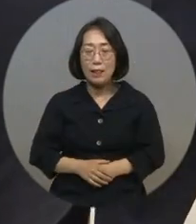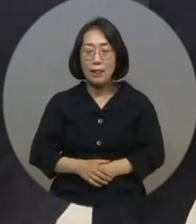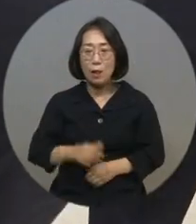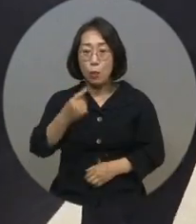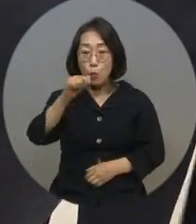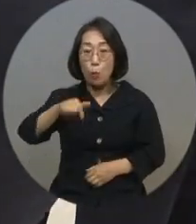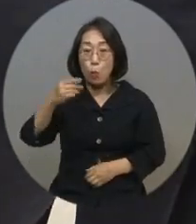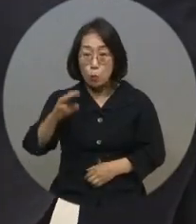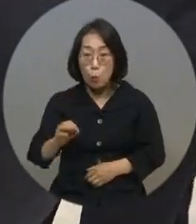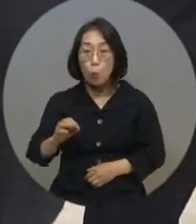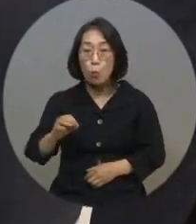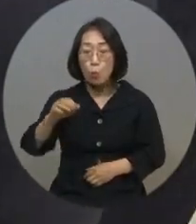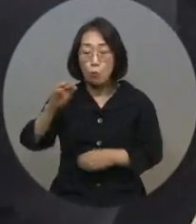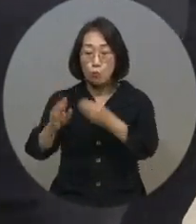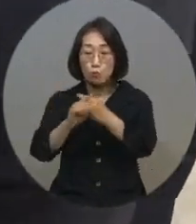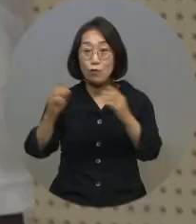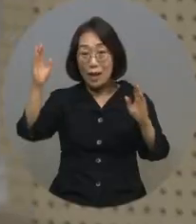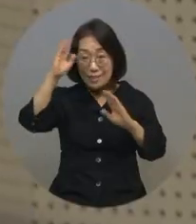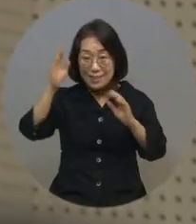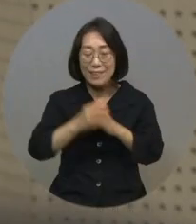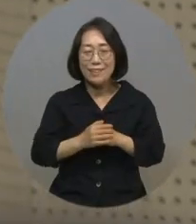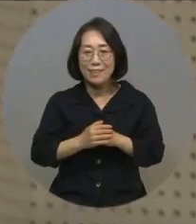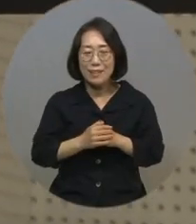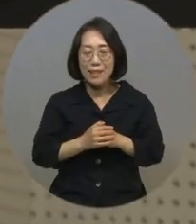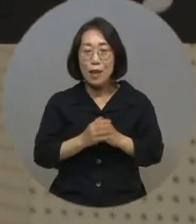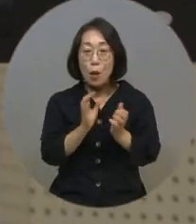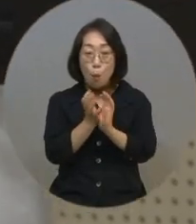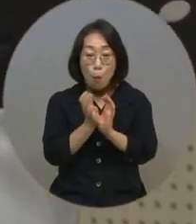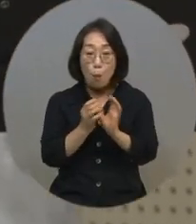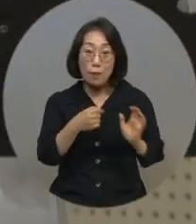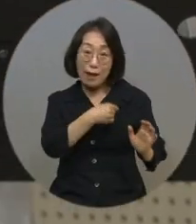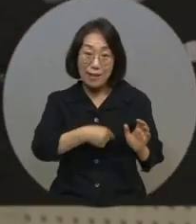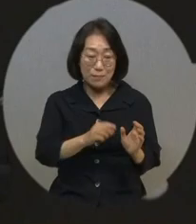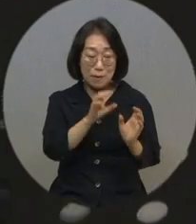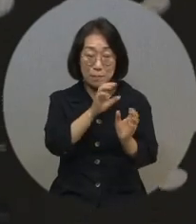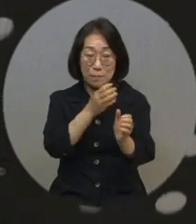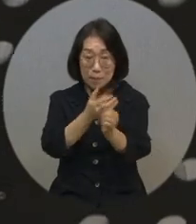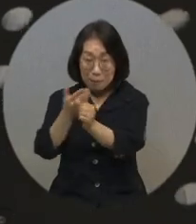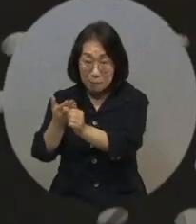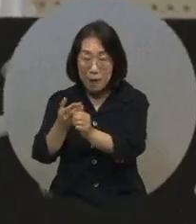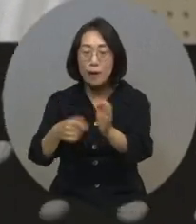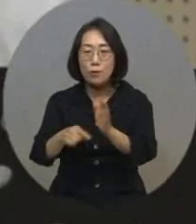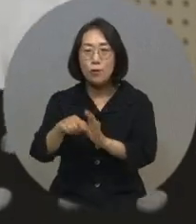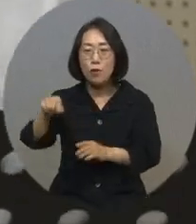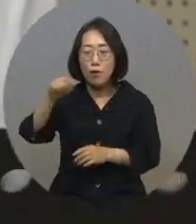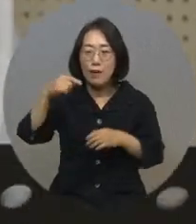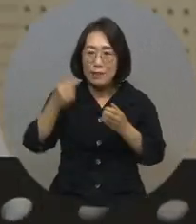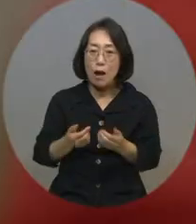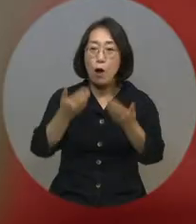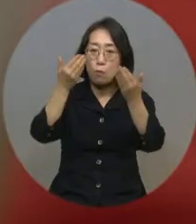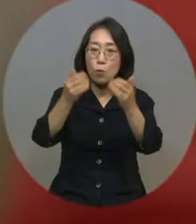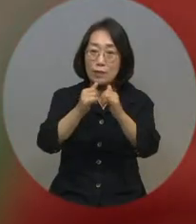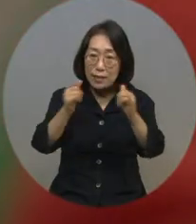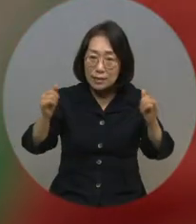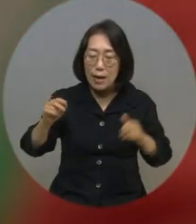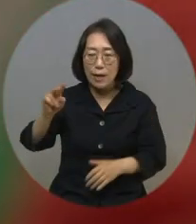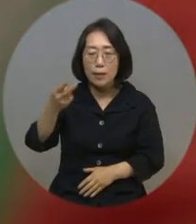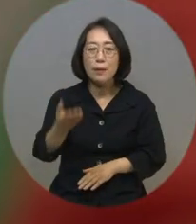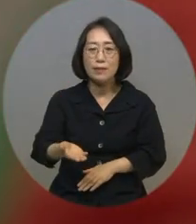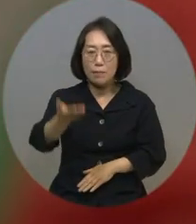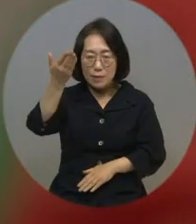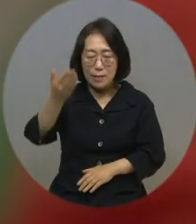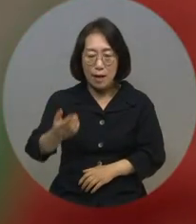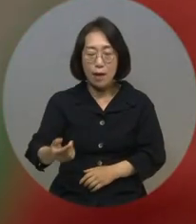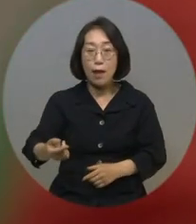학생들이 카네이션을 달아드리는 것을 시작으로 공영민 군수를 비롯한 지역 어르신과 자원봉사자를 포함해 200여 명이